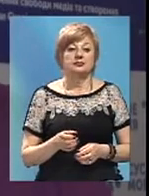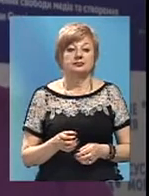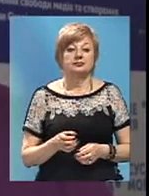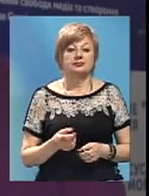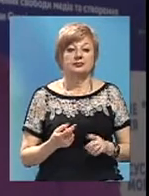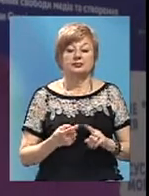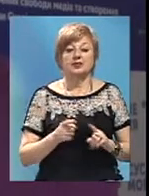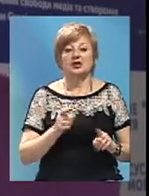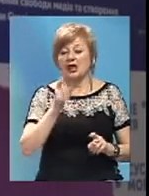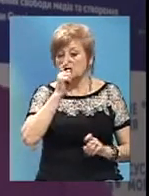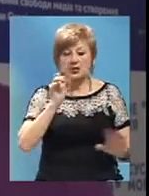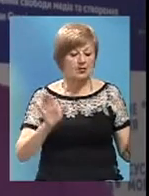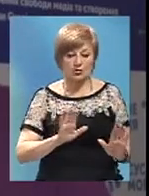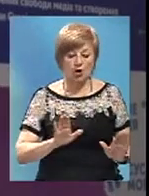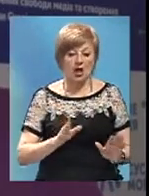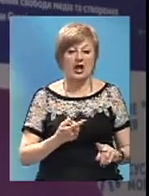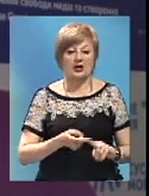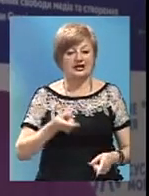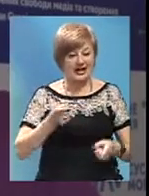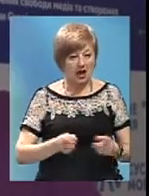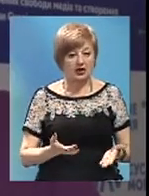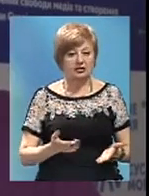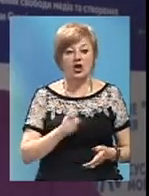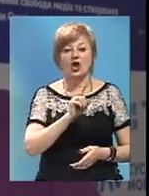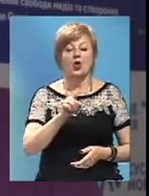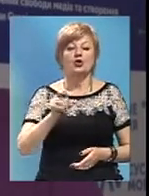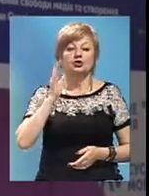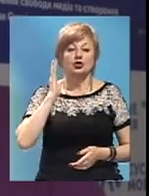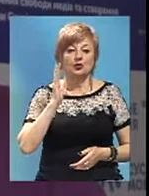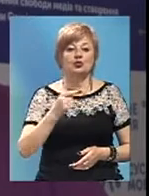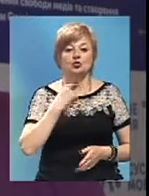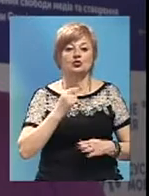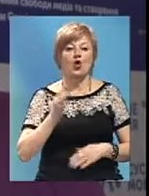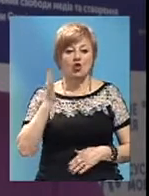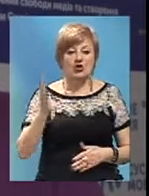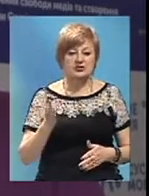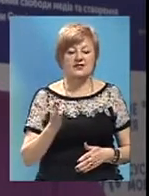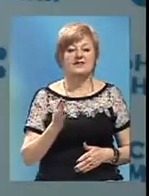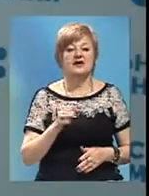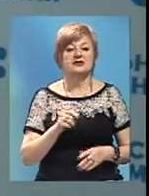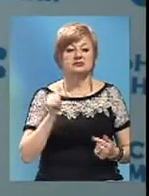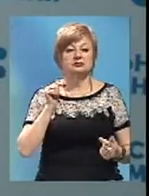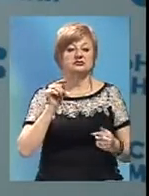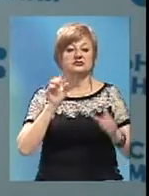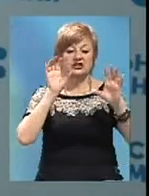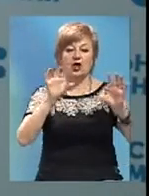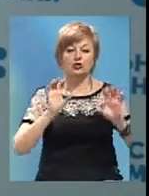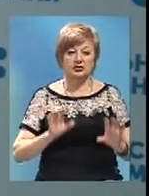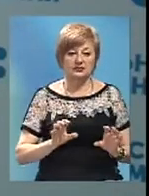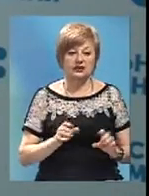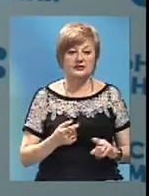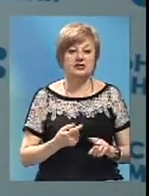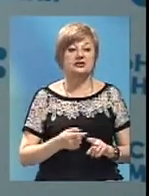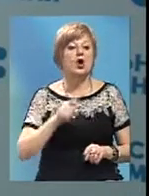це не є погано, це є реалії, то вони не будуть і голосувати за зміну цього законодавства. Національний корпус – це